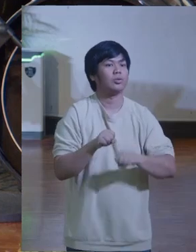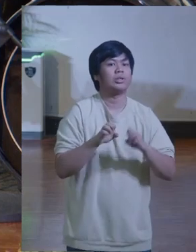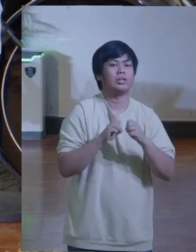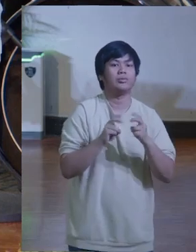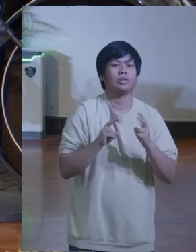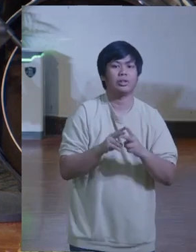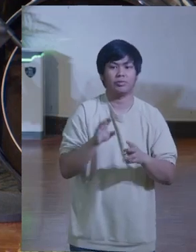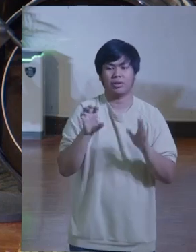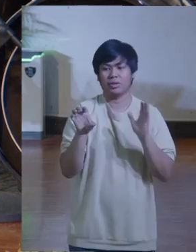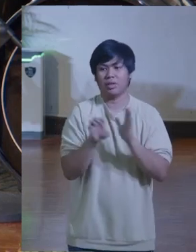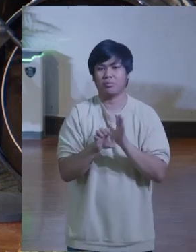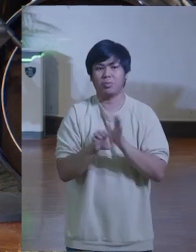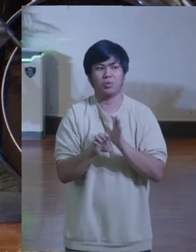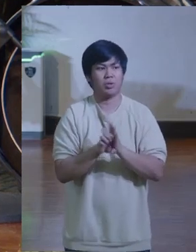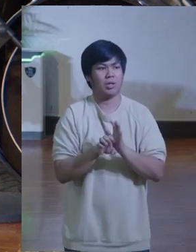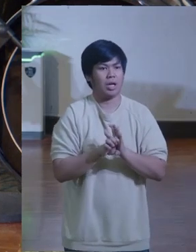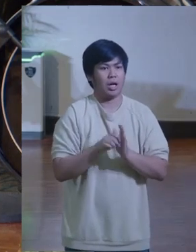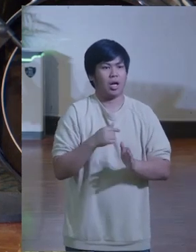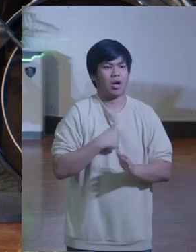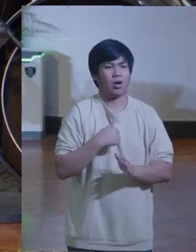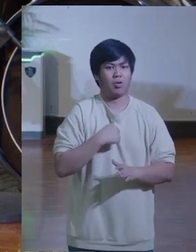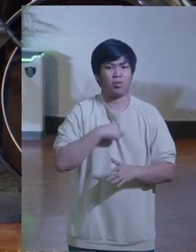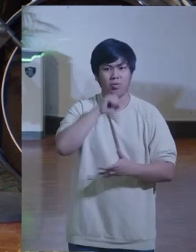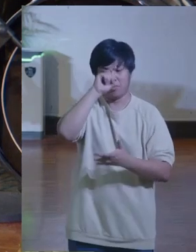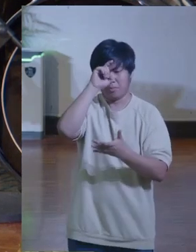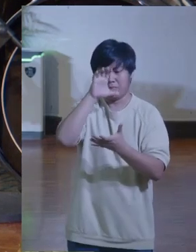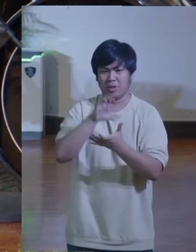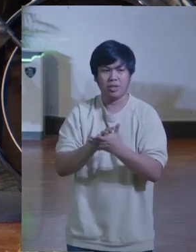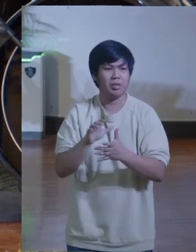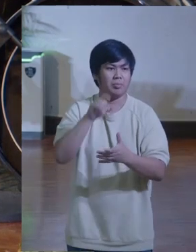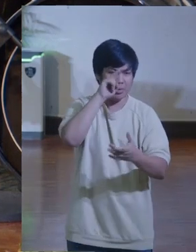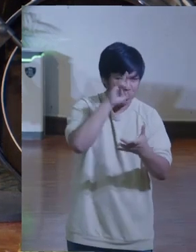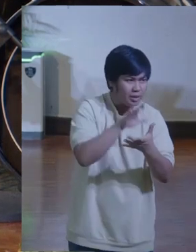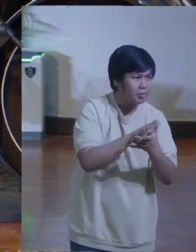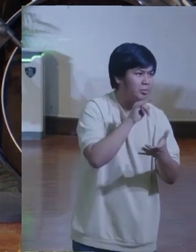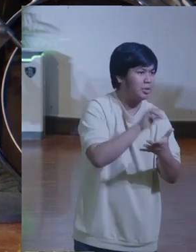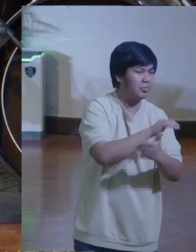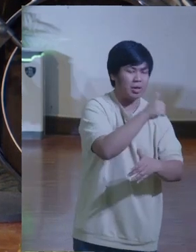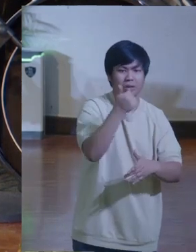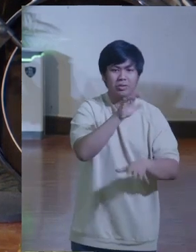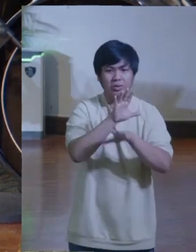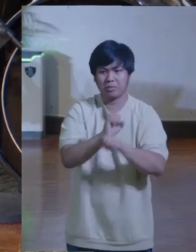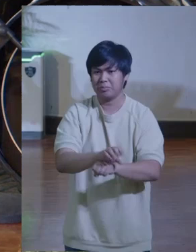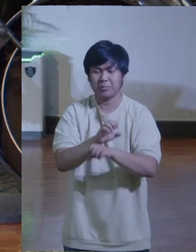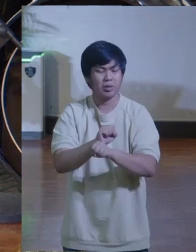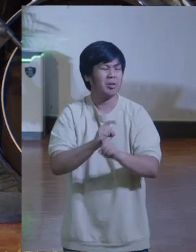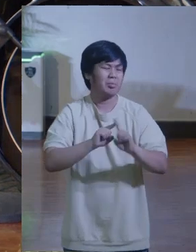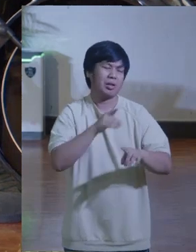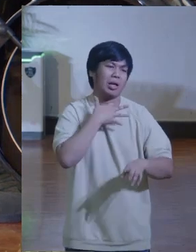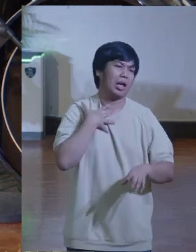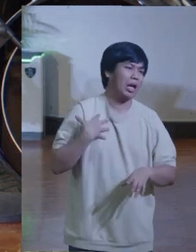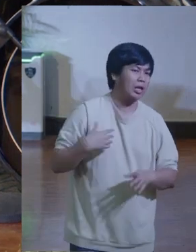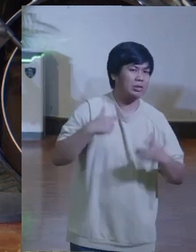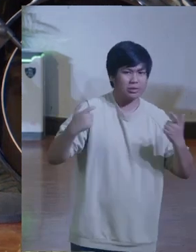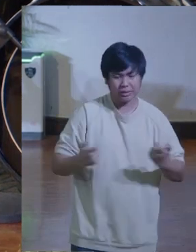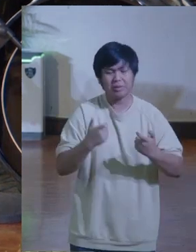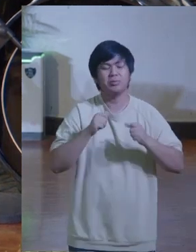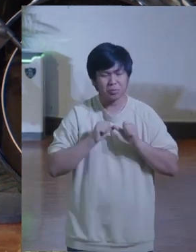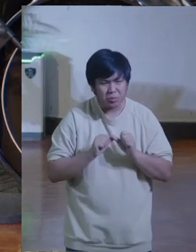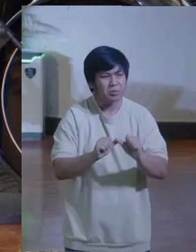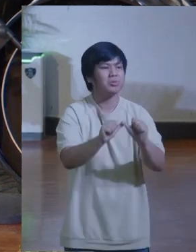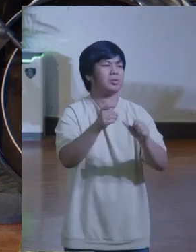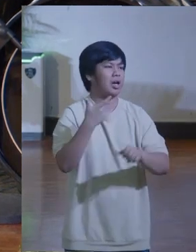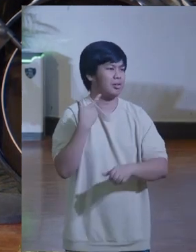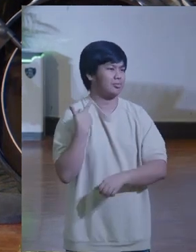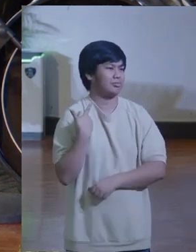halaga na labanan ang pang-aalipin ng pita ng laman sa ating mga buhay. Meron